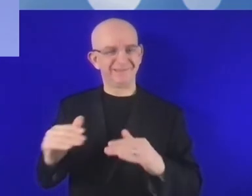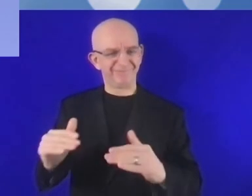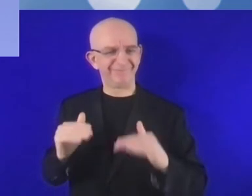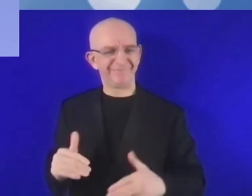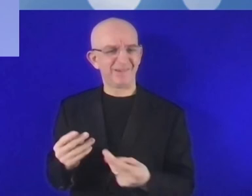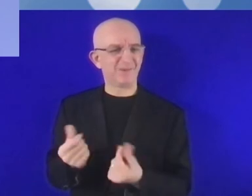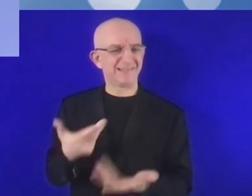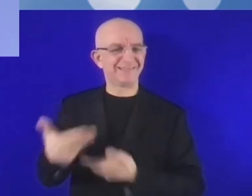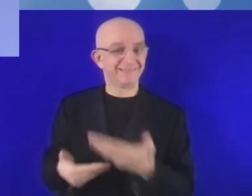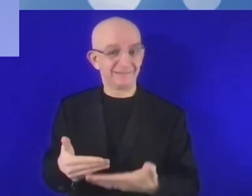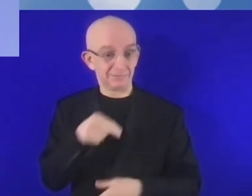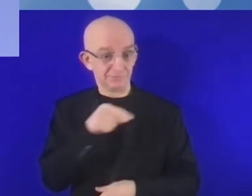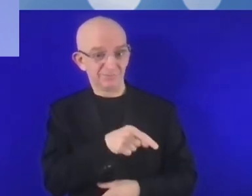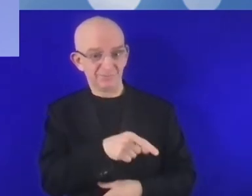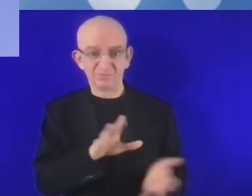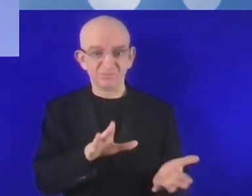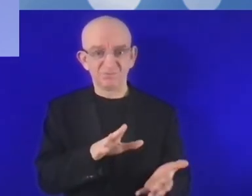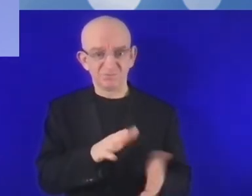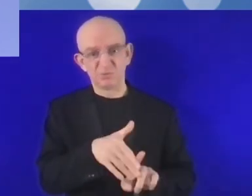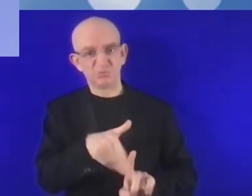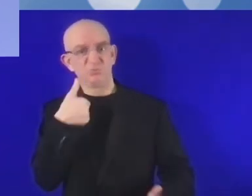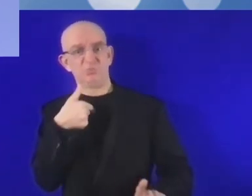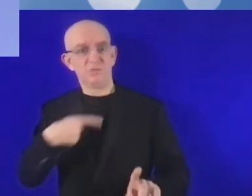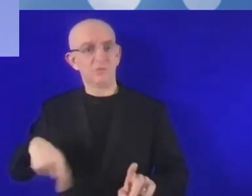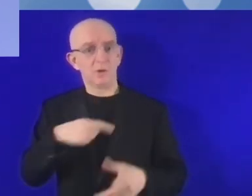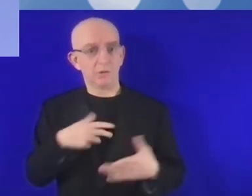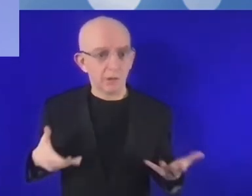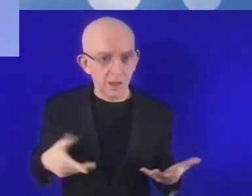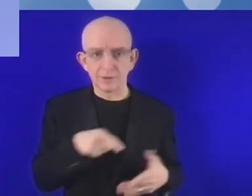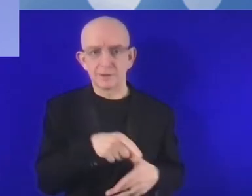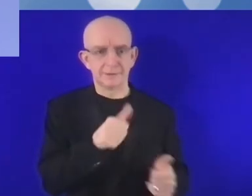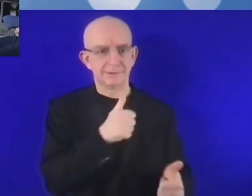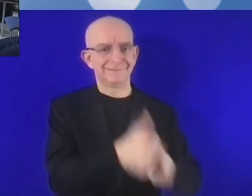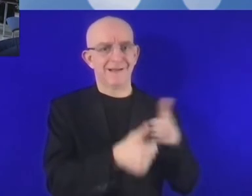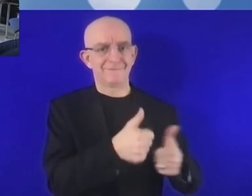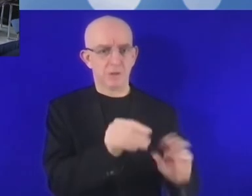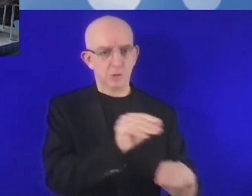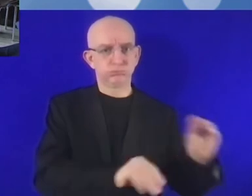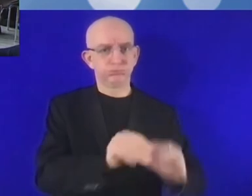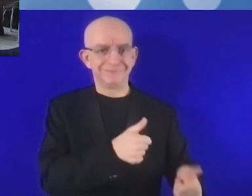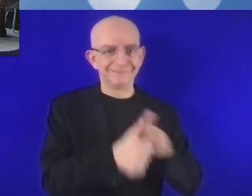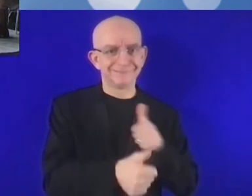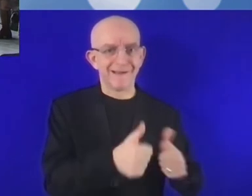لا تحتاج إلينا فيه الروبوتات المكائن.